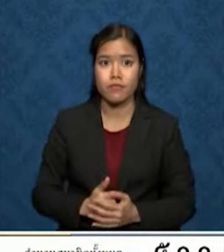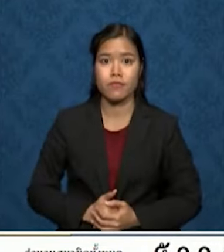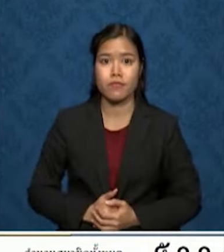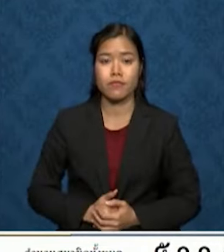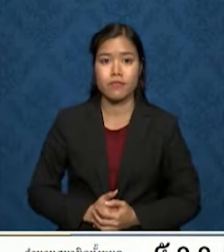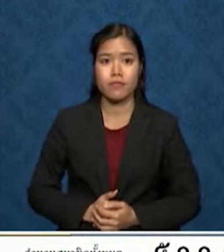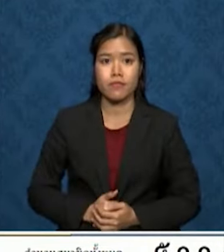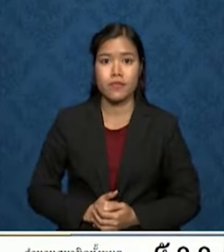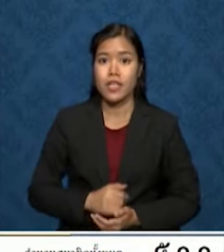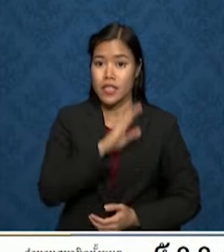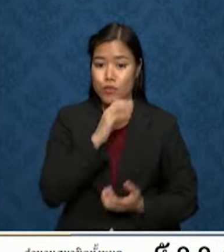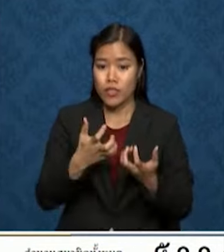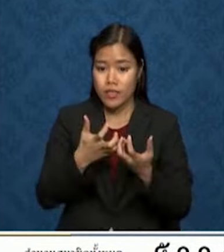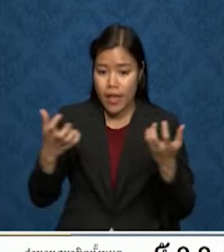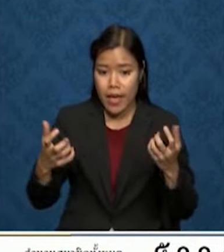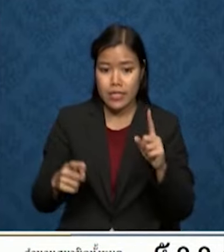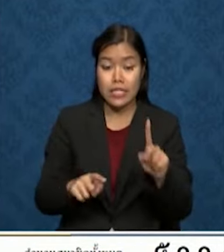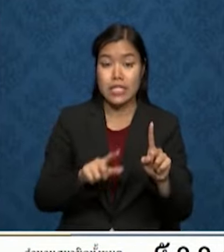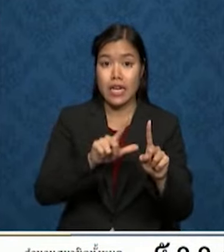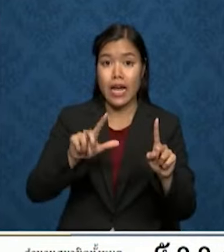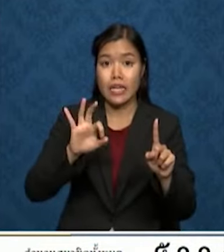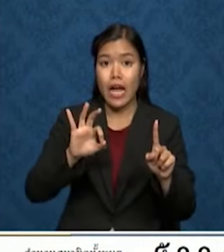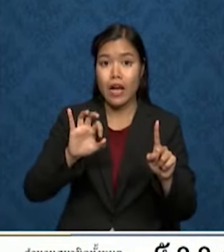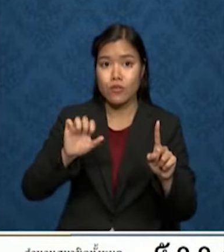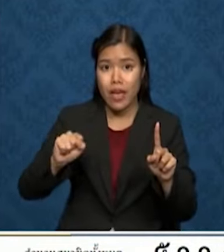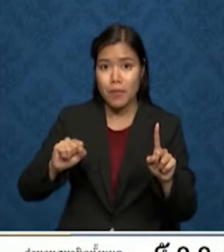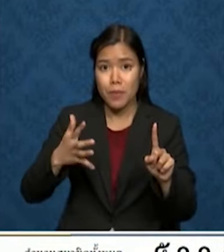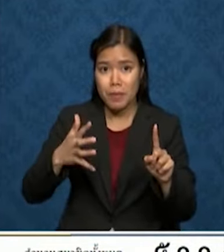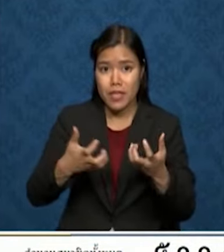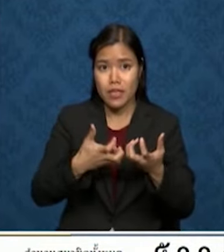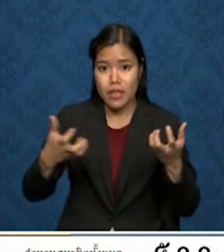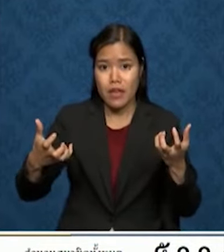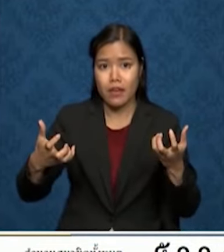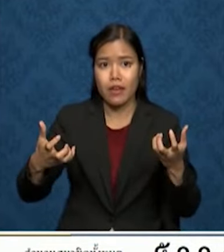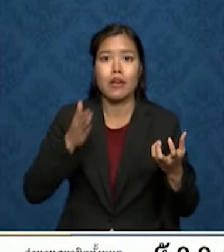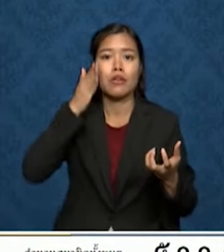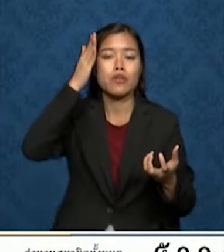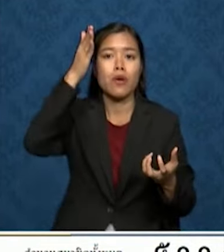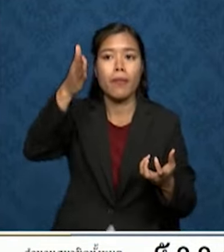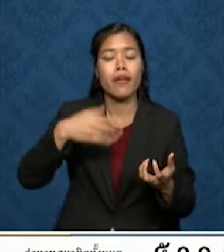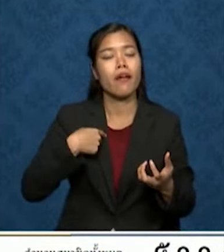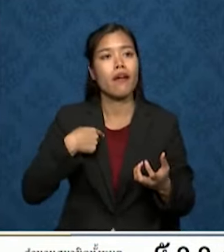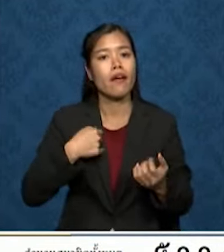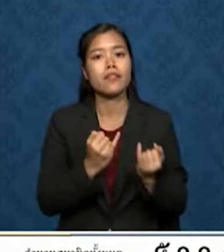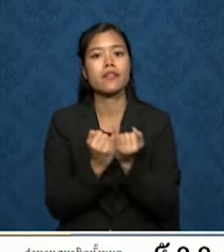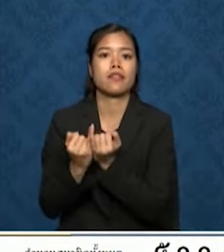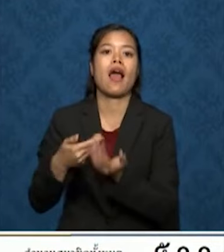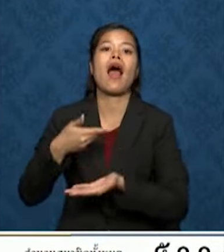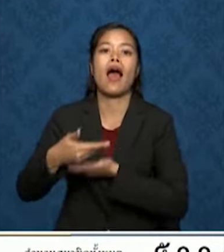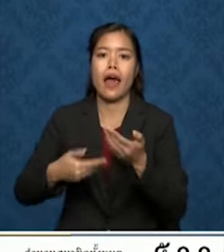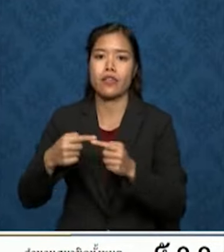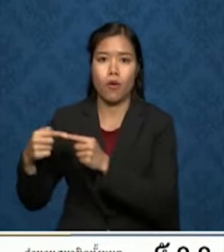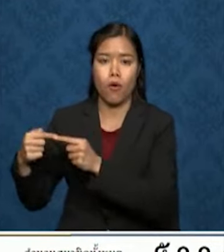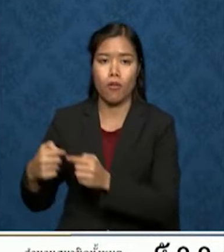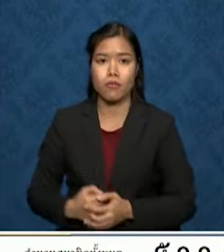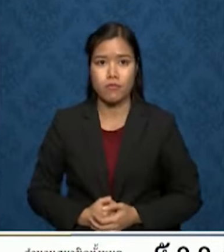1 100 100 100 100 100้าเราไม่ยาก 1 900 100 100 100อนมาให้1 900 100 000นนจะเปเปผู้ข้าเต่อครันี่คื